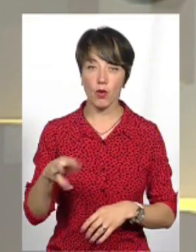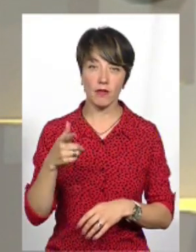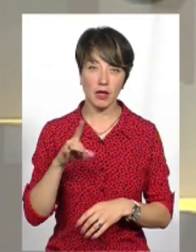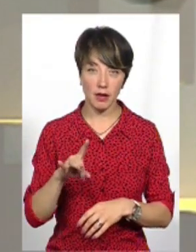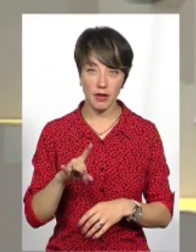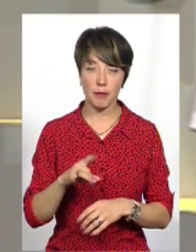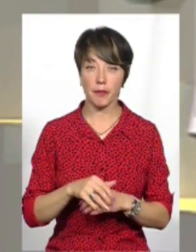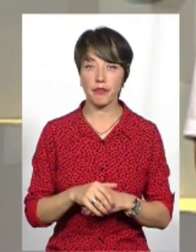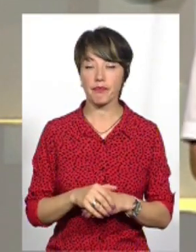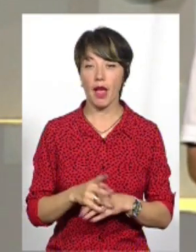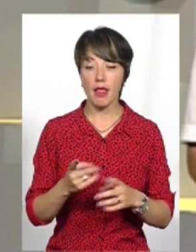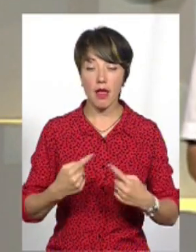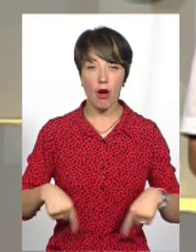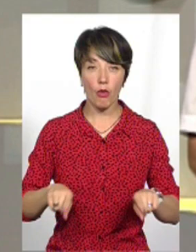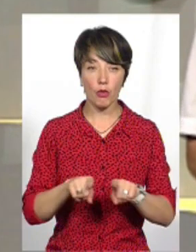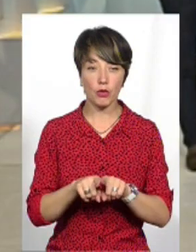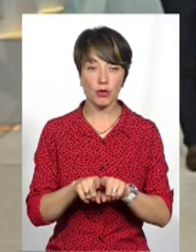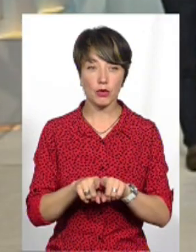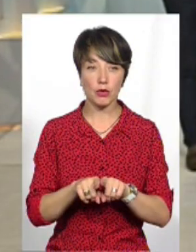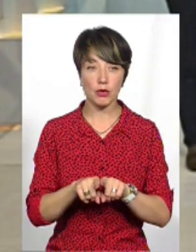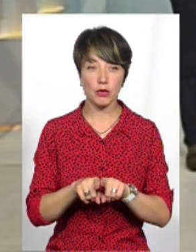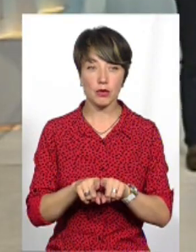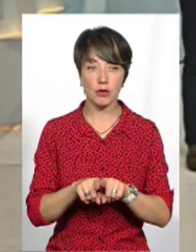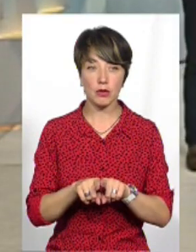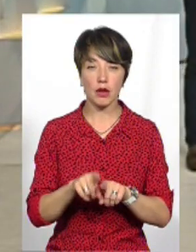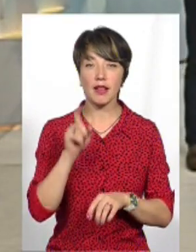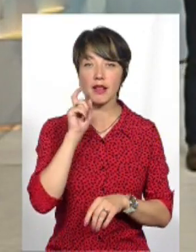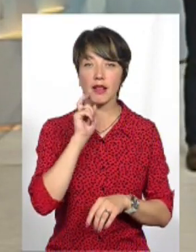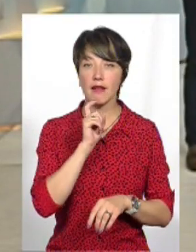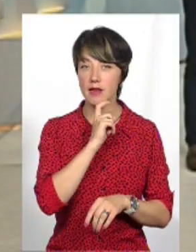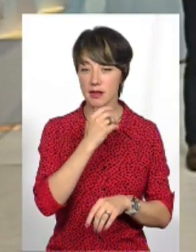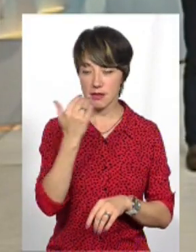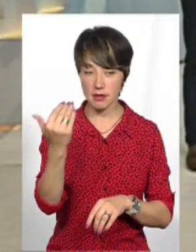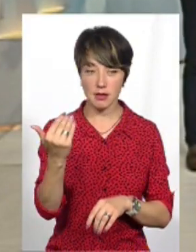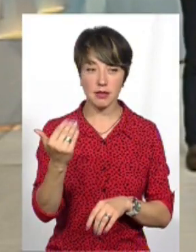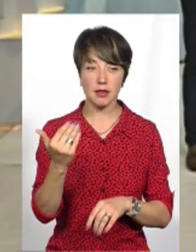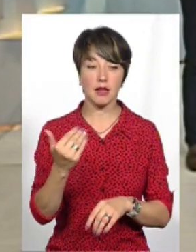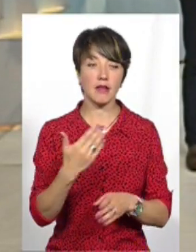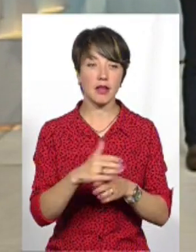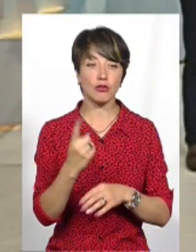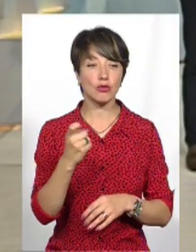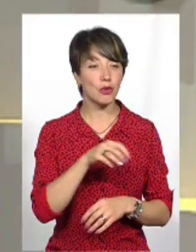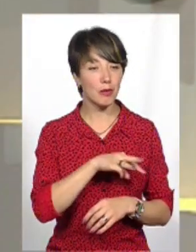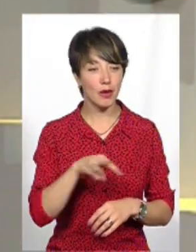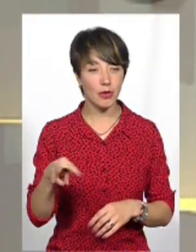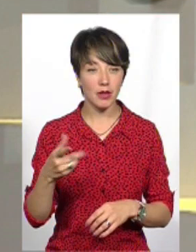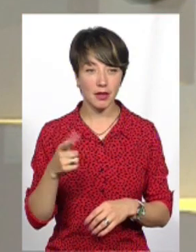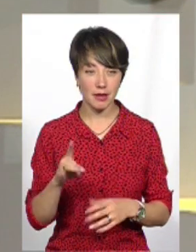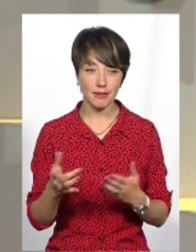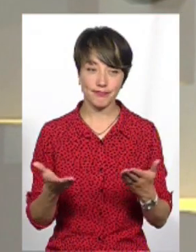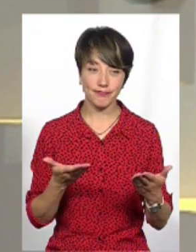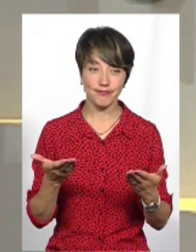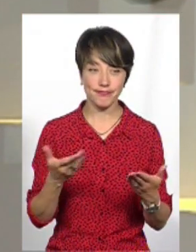гривень. Скажем, на округ, на Вінницький округа от, виділялись по 100 мільйонів гривень.